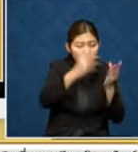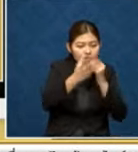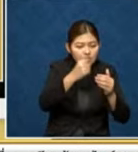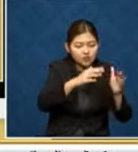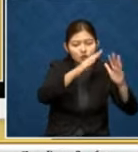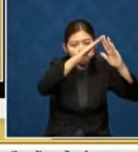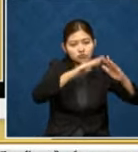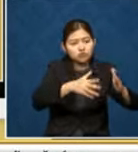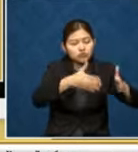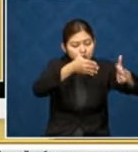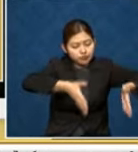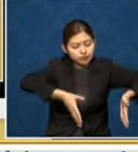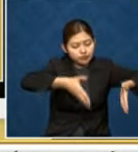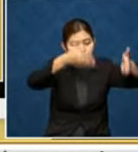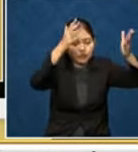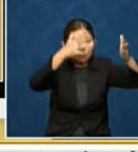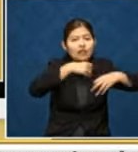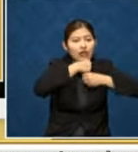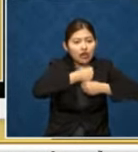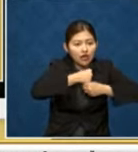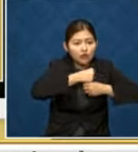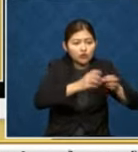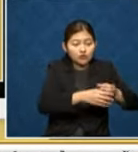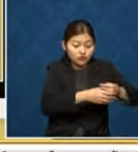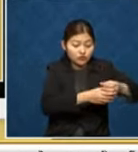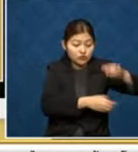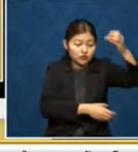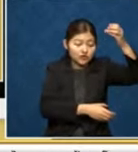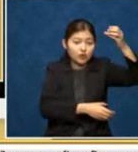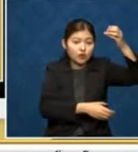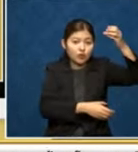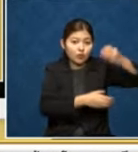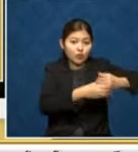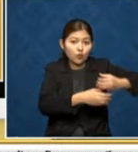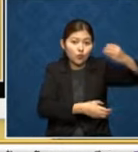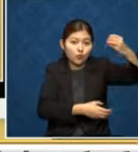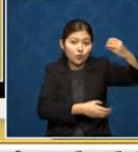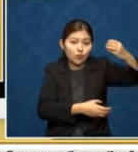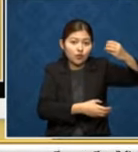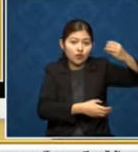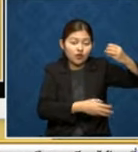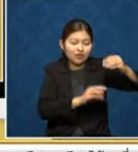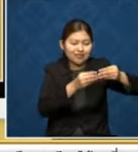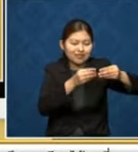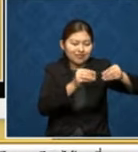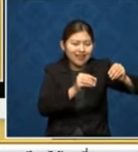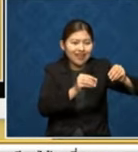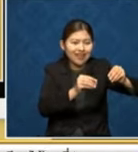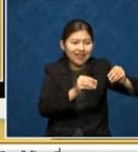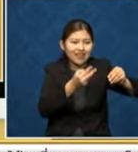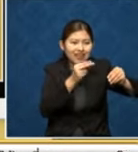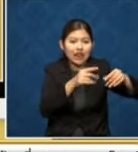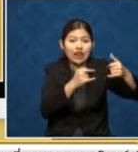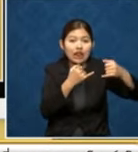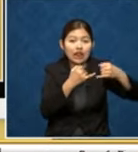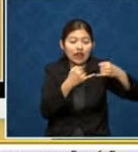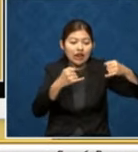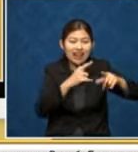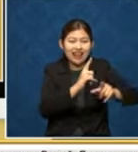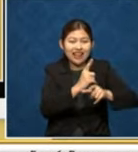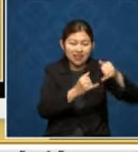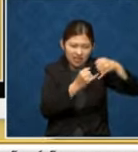ากสภาพที่เห็นนะครับเสาค้ำยันของอาคารแตกเห็นเหล็กอยู่นะครับก็อย